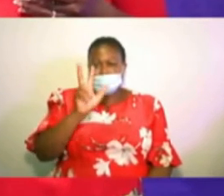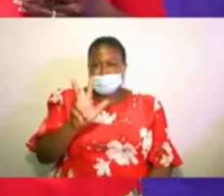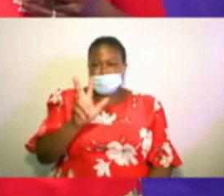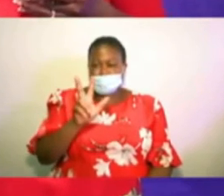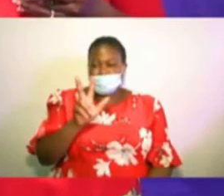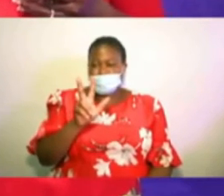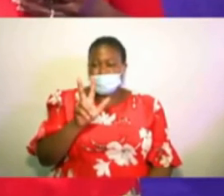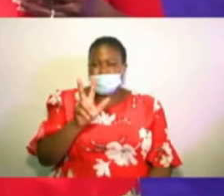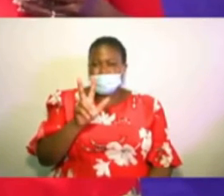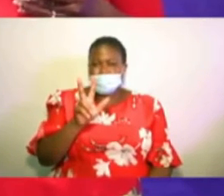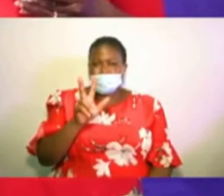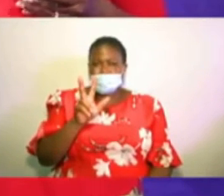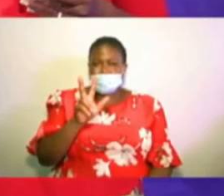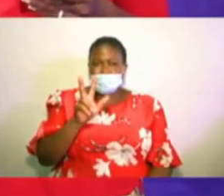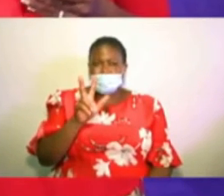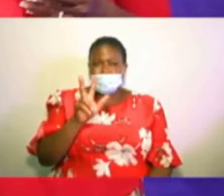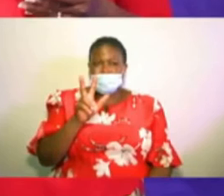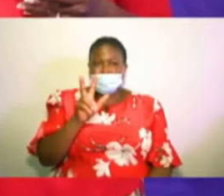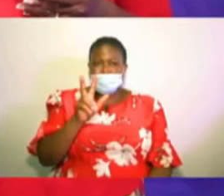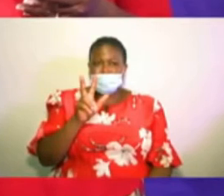verset 63.